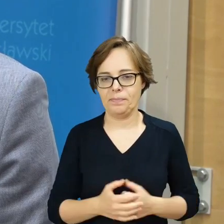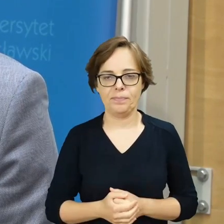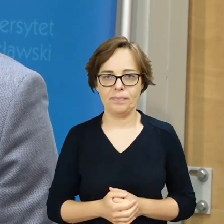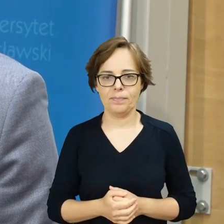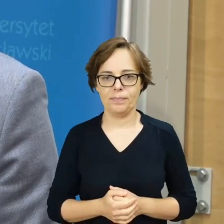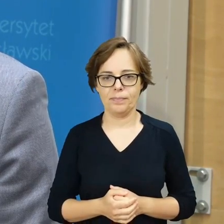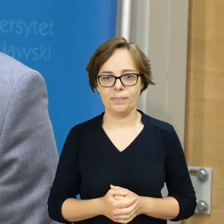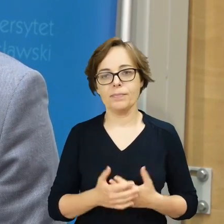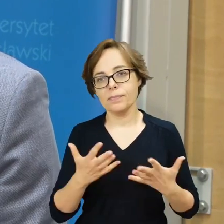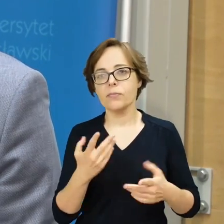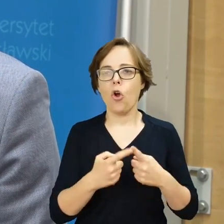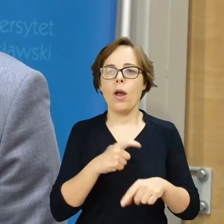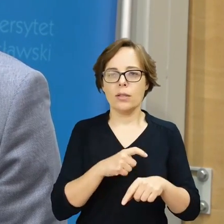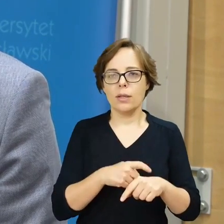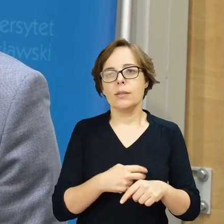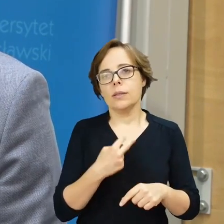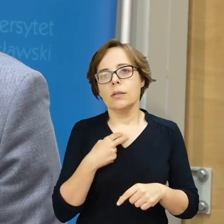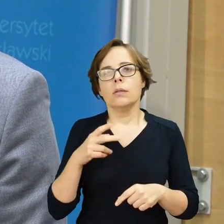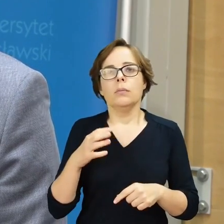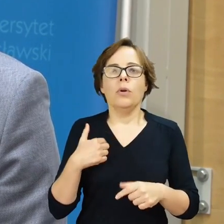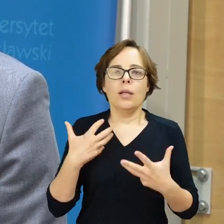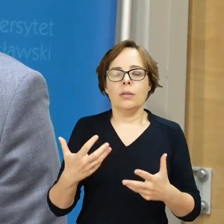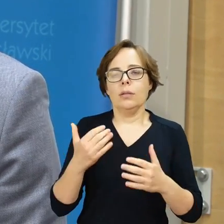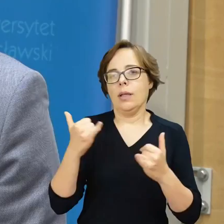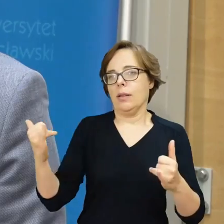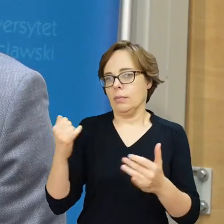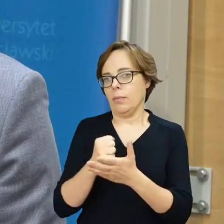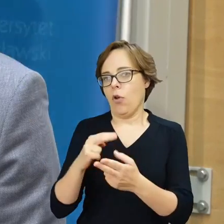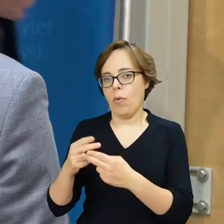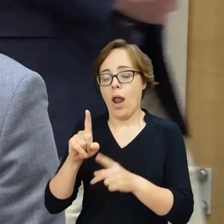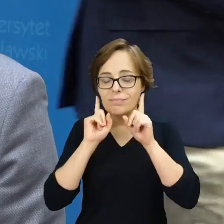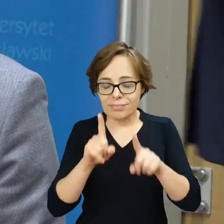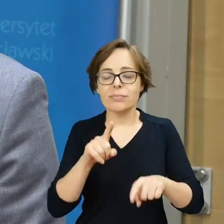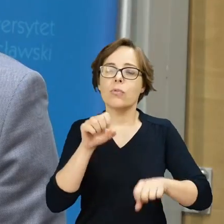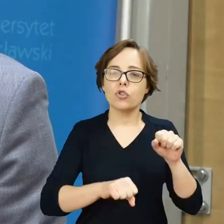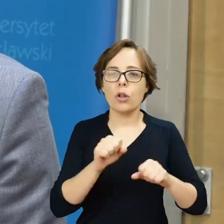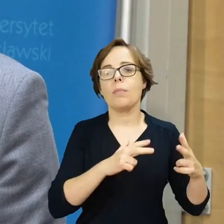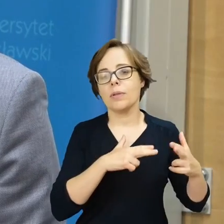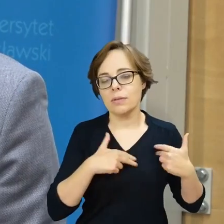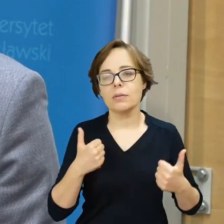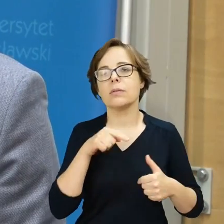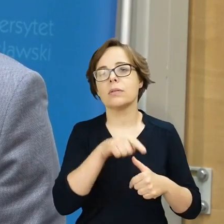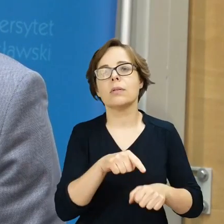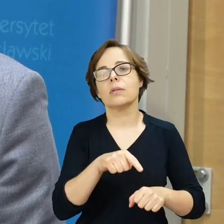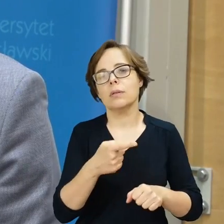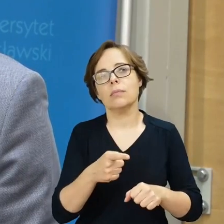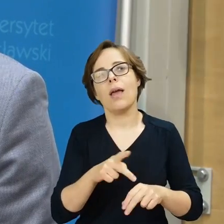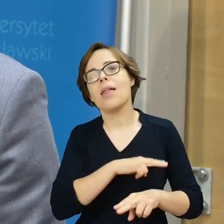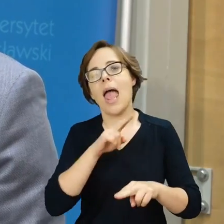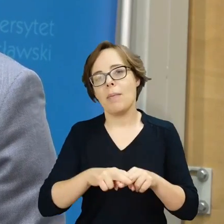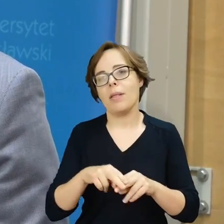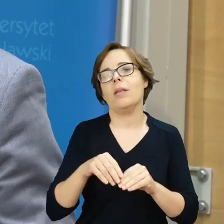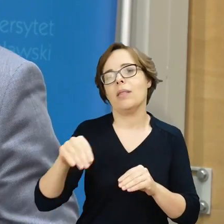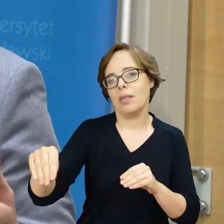argumentów, które wcześniej padły. Rzeczywiście tutaj z tą terminowością w postępowaniu sądowo-administracyjnym jest ciężko, bo różne